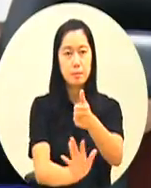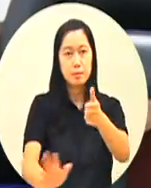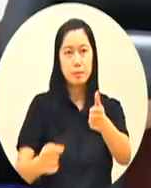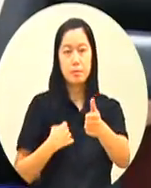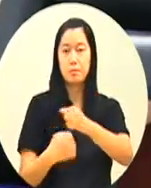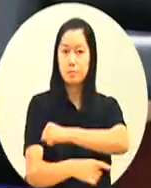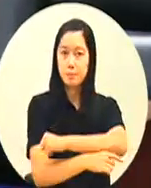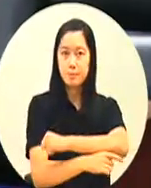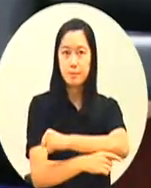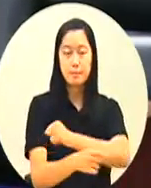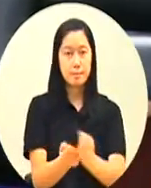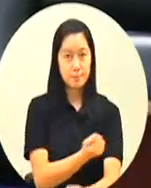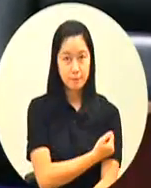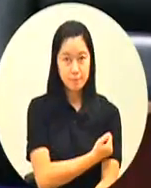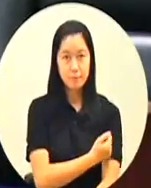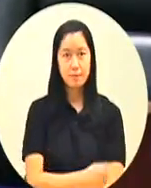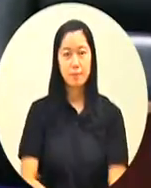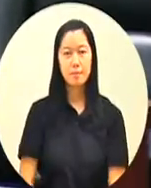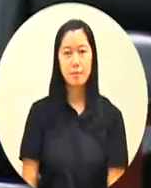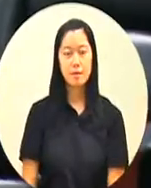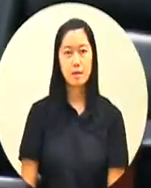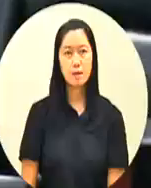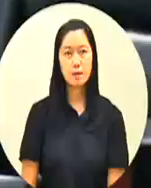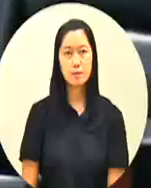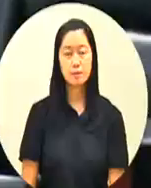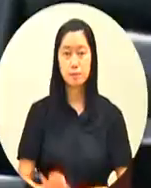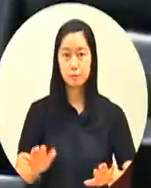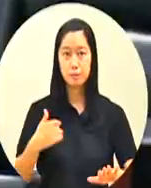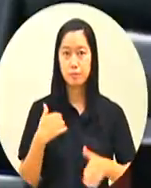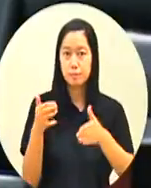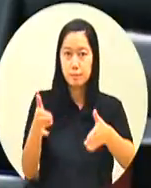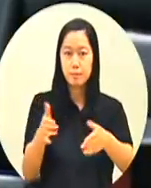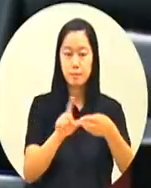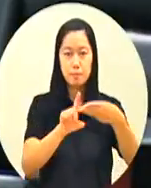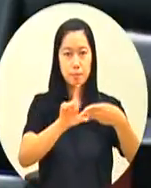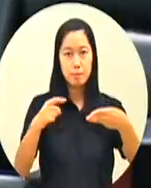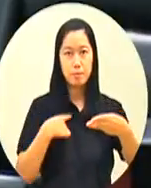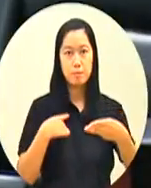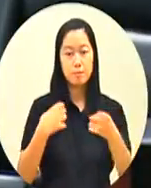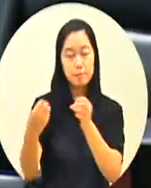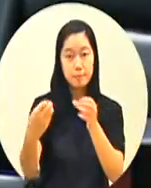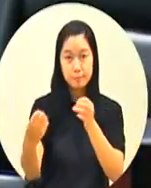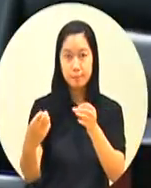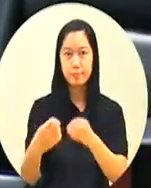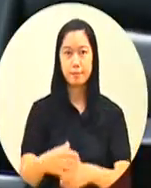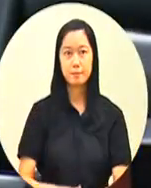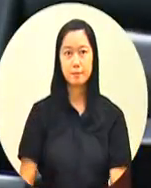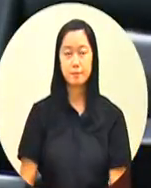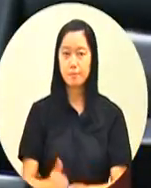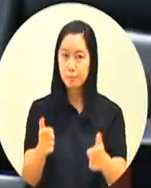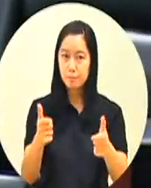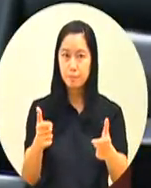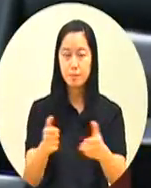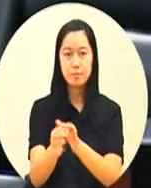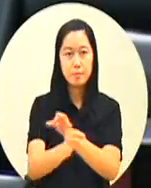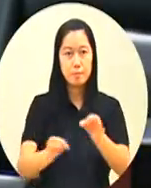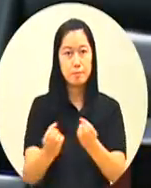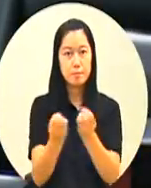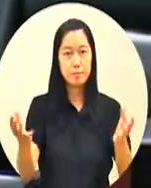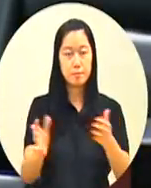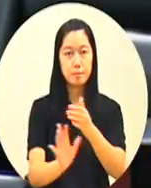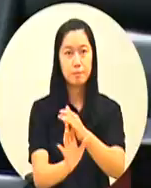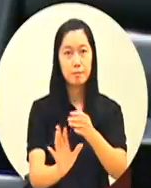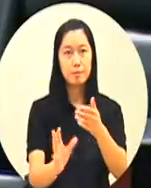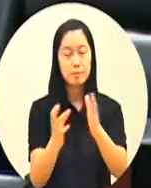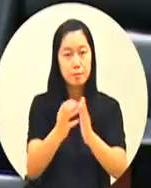哈，大家辛苦一点哈。今天针对一些议题来跟大家就教哈。首先要谢谢金发局长在前面两